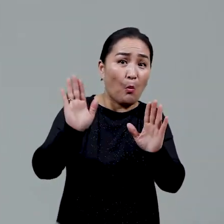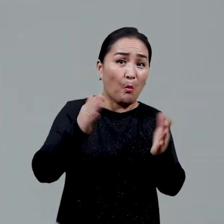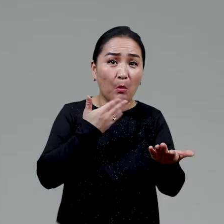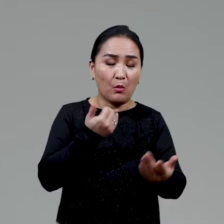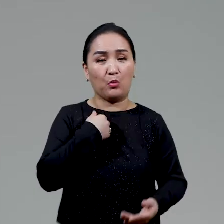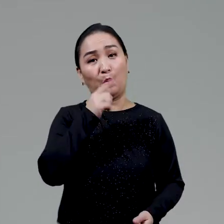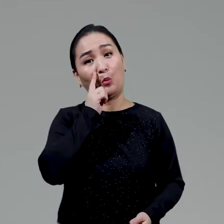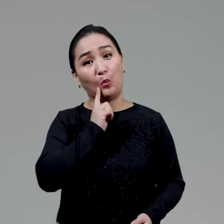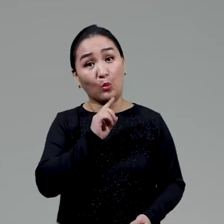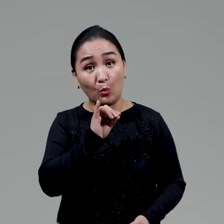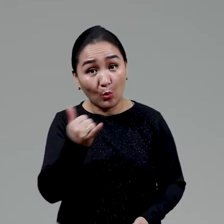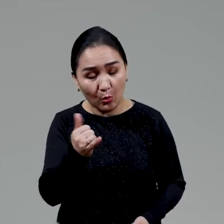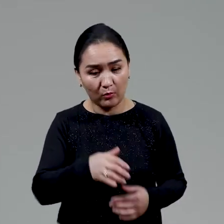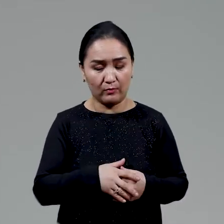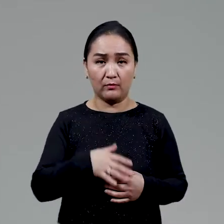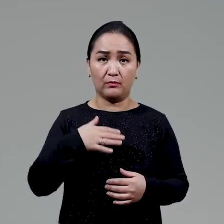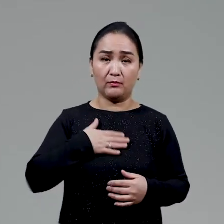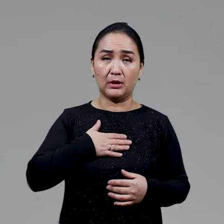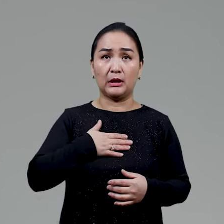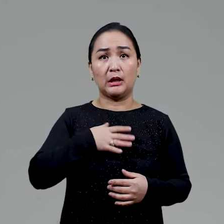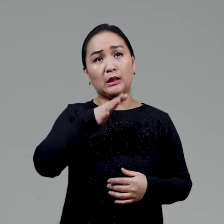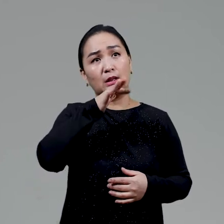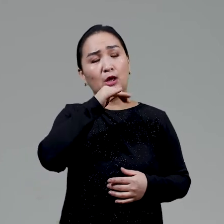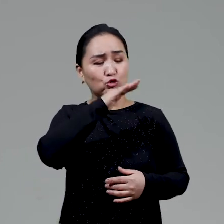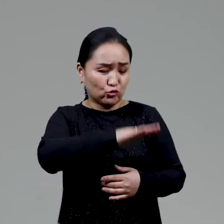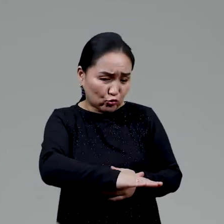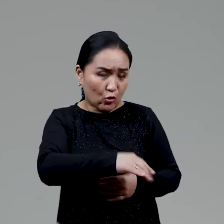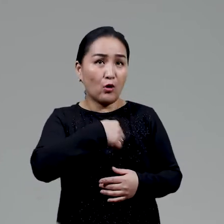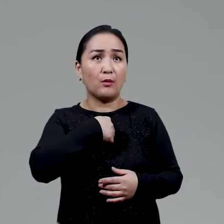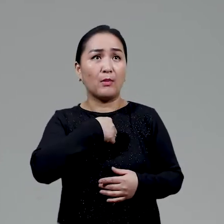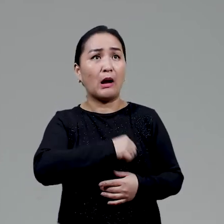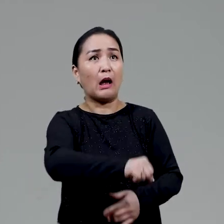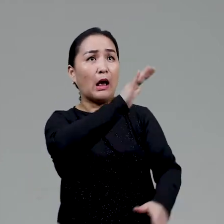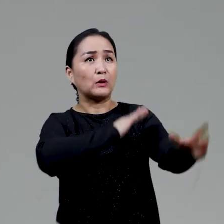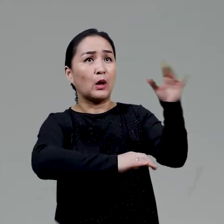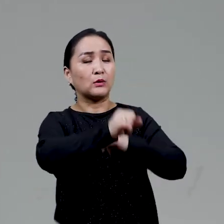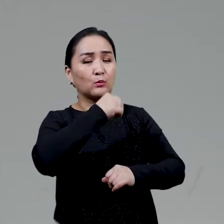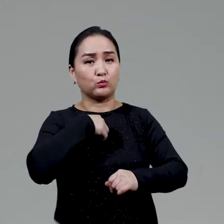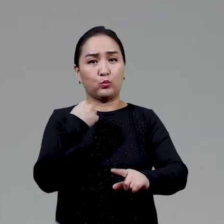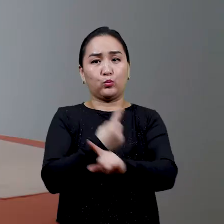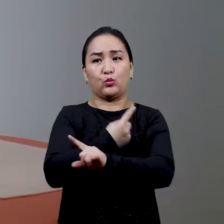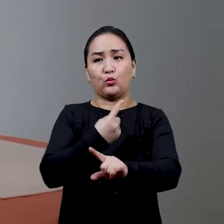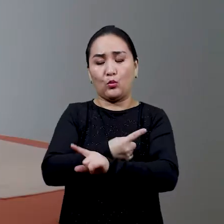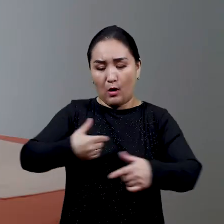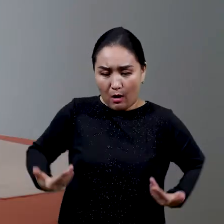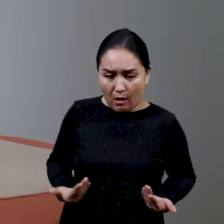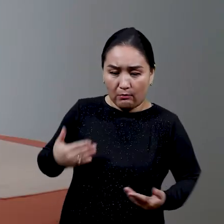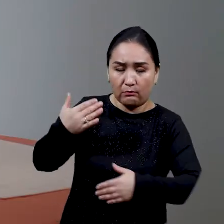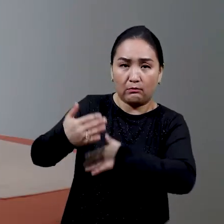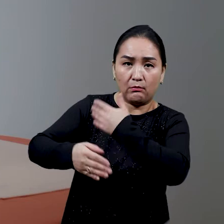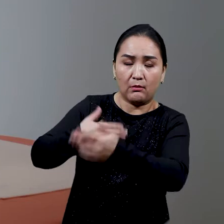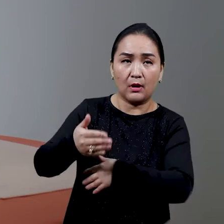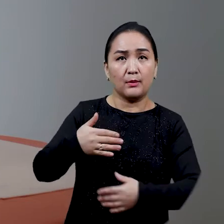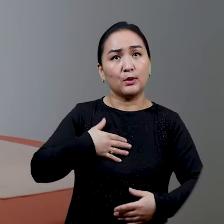шүү. Тухайн үеийн жаахан би энэ асуултуудаас болж өөрийгөө буруутгаж амьдэрдэг байсан.